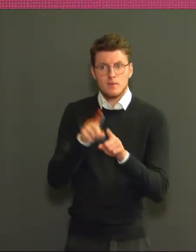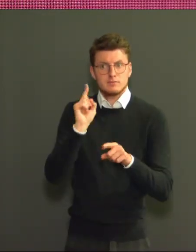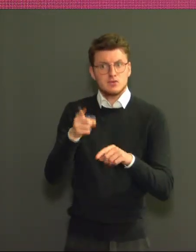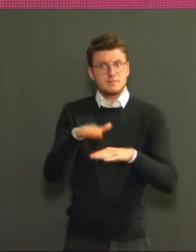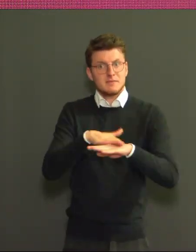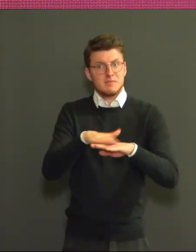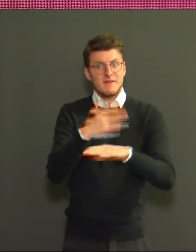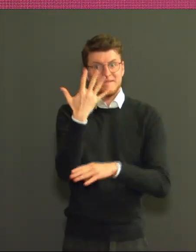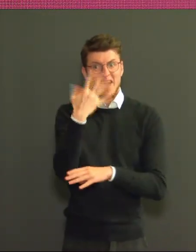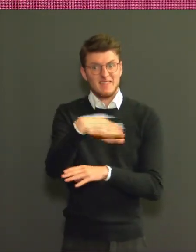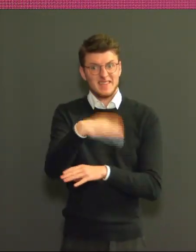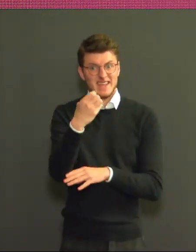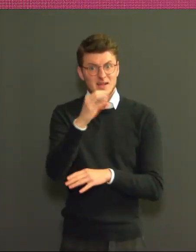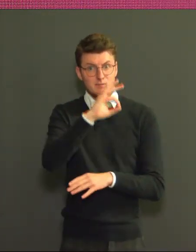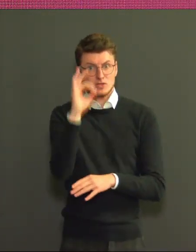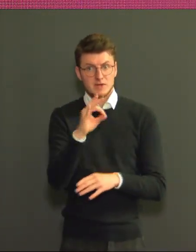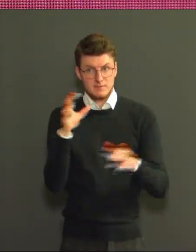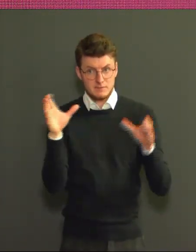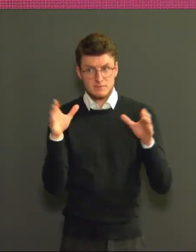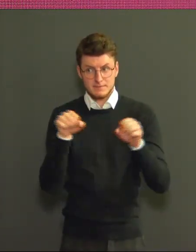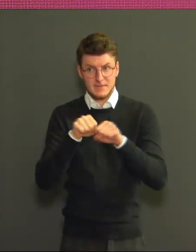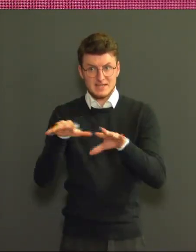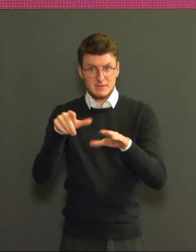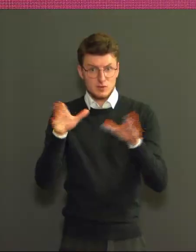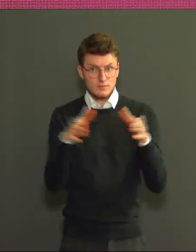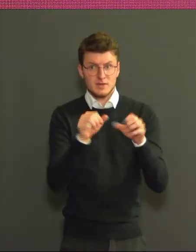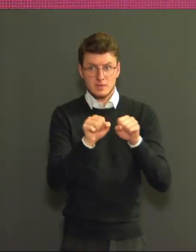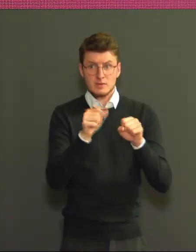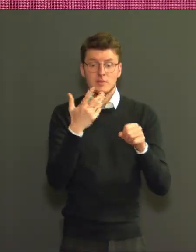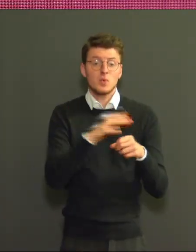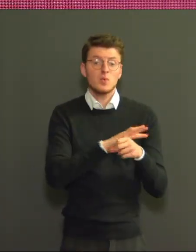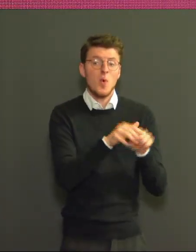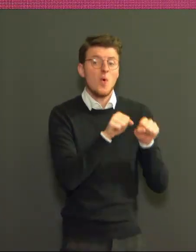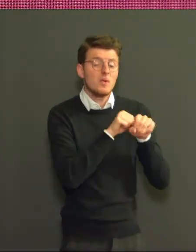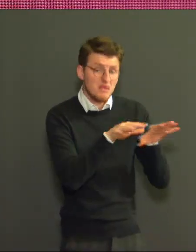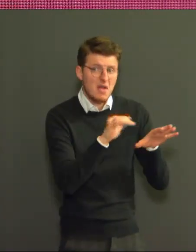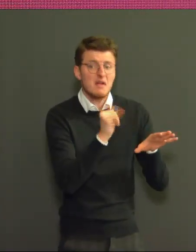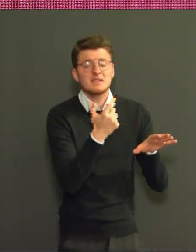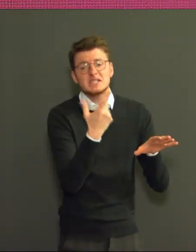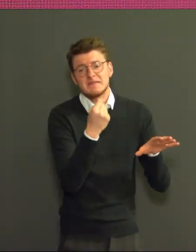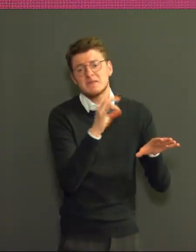zijn. Voor het coronavirus zal het ergens tussen 70 en 95% liggen.